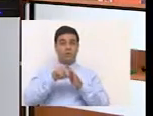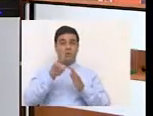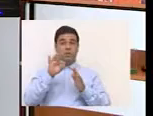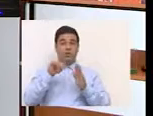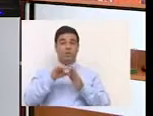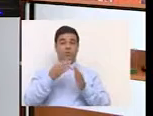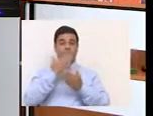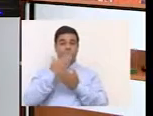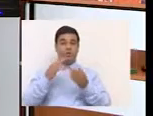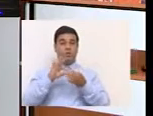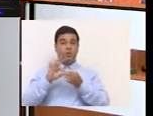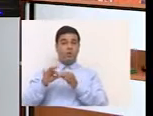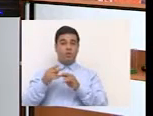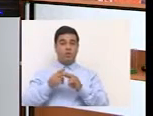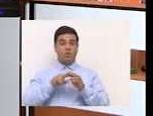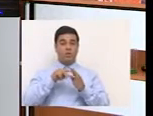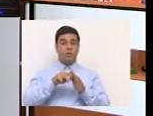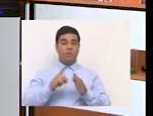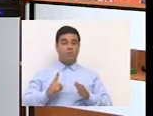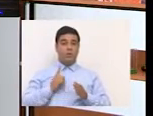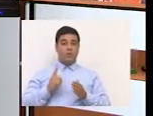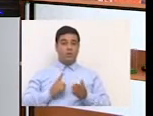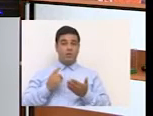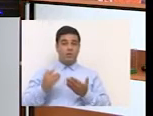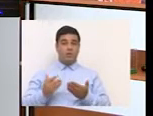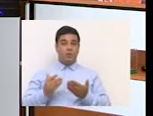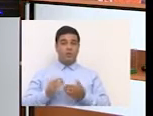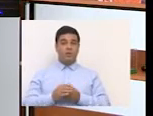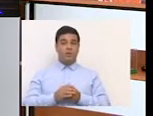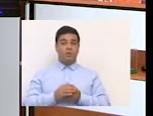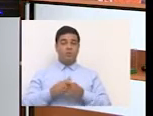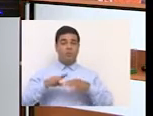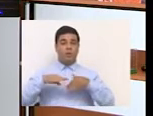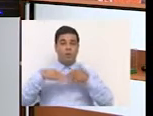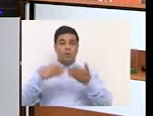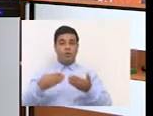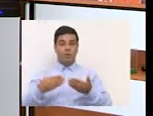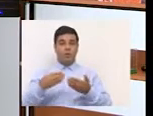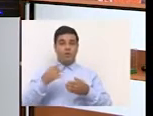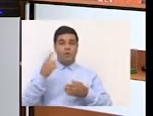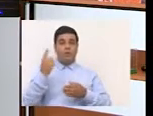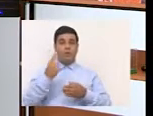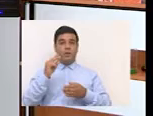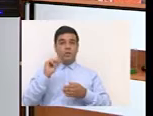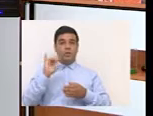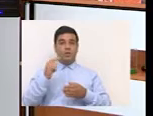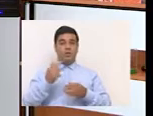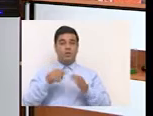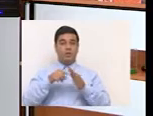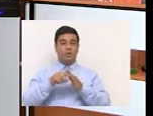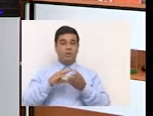последнее предложение. Мастера из Хорезма предлагали, первая